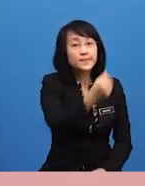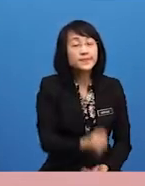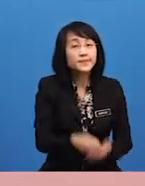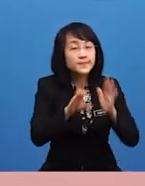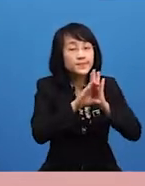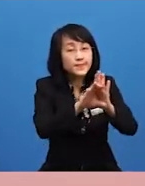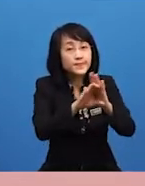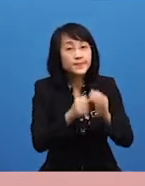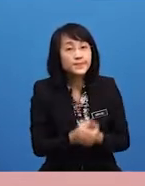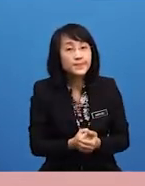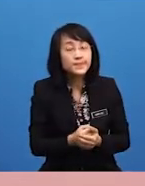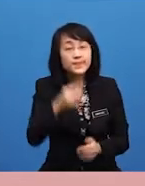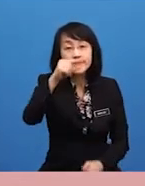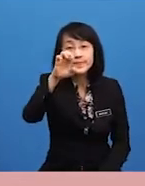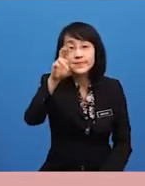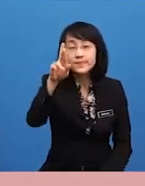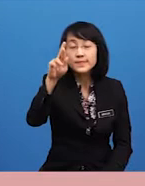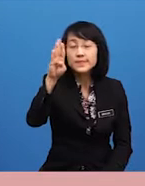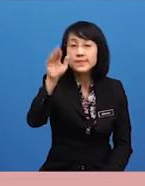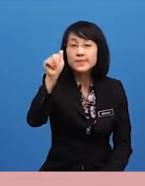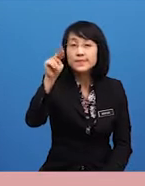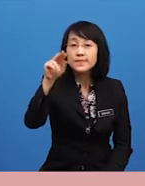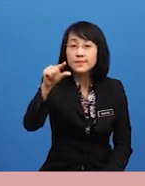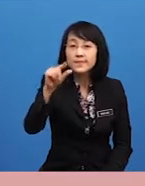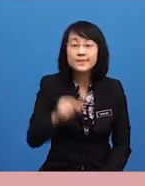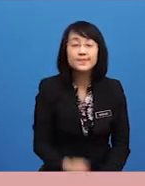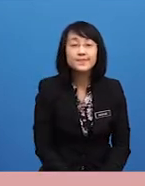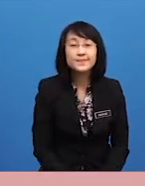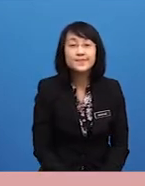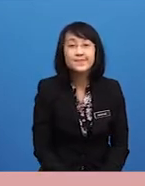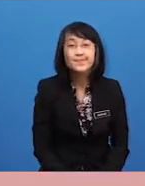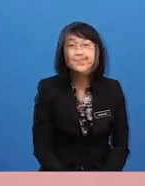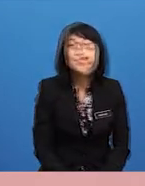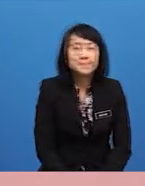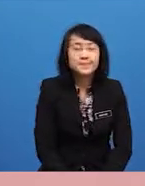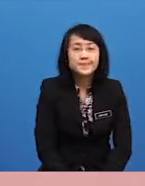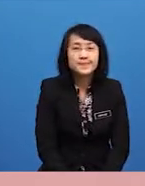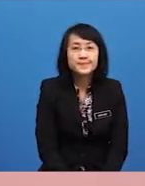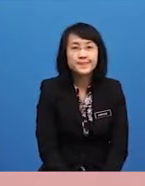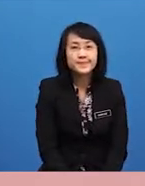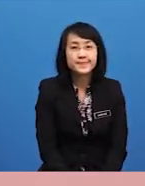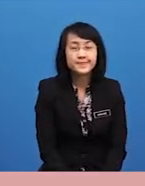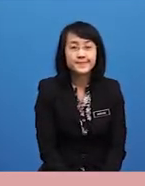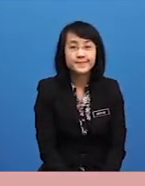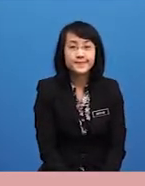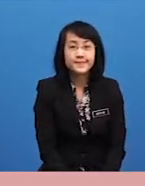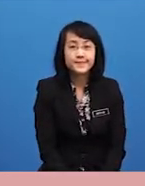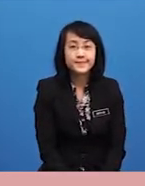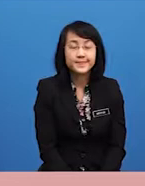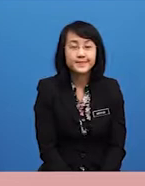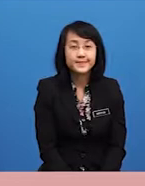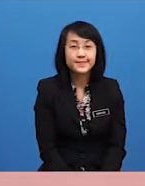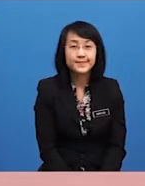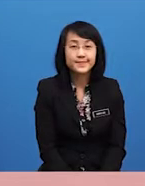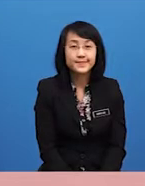Contohnya, gerbang laut di Batu Sapi, Sandakan, Sabah. Bentuk muka